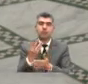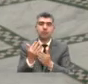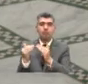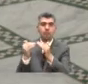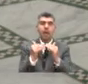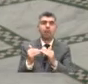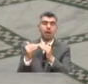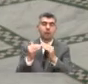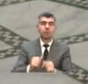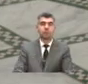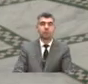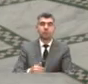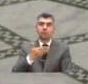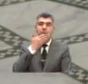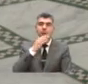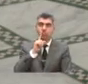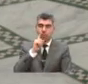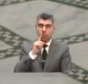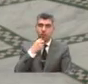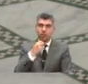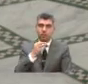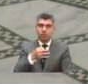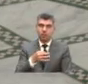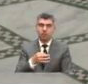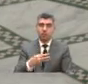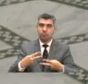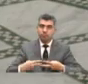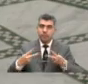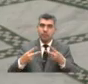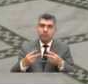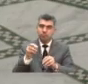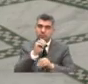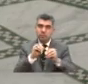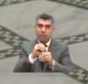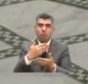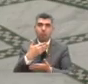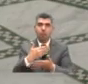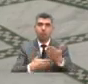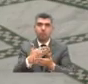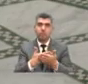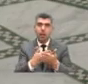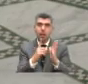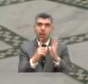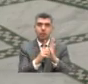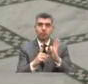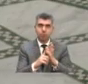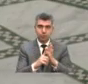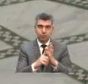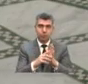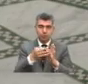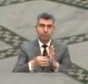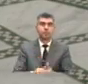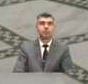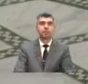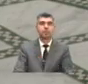الفرص. لهذا الحمد لله عندنا صدرنا حنا صغنا مرسوم في إطار تنزيل أحكام قانون إطار المادة